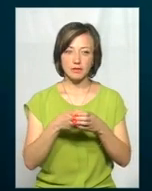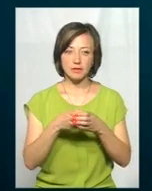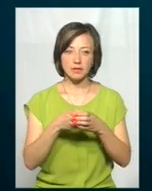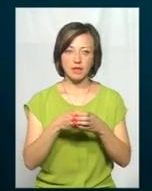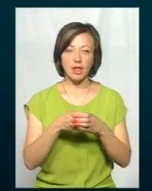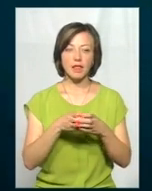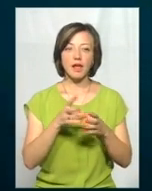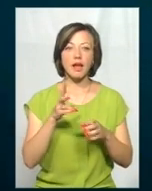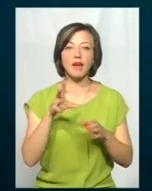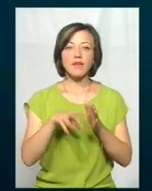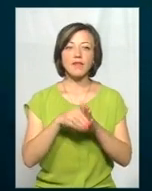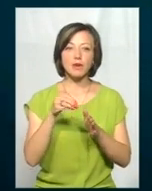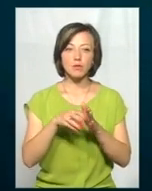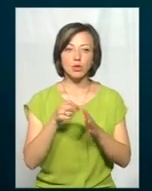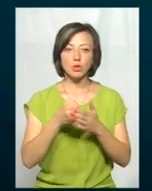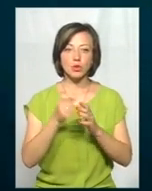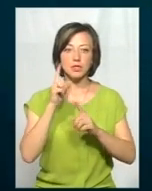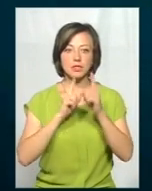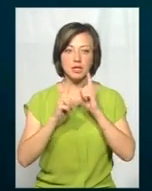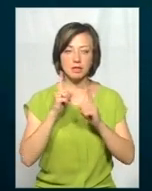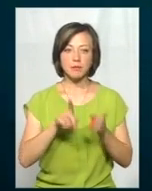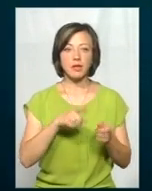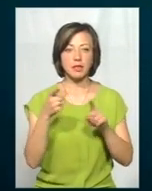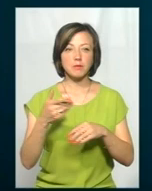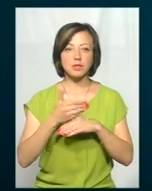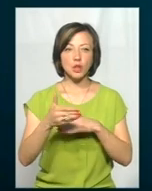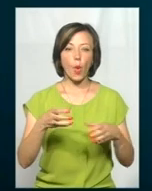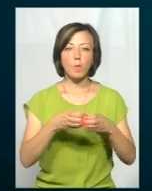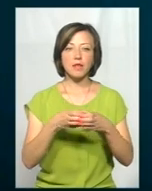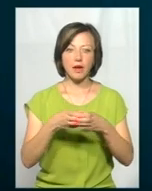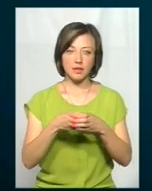комітетів. Не виборці, якраз і до сесії перейдемо трошки пізніше. Комітетів.